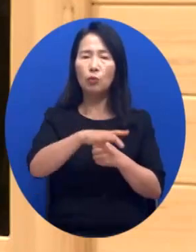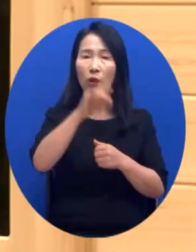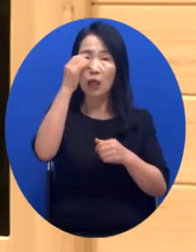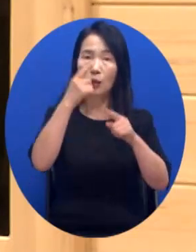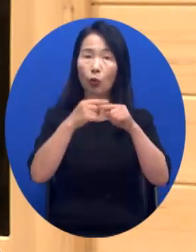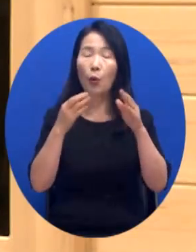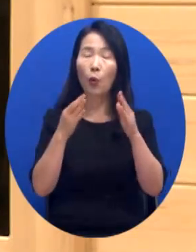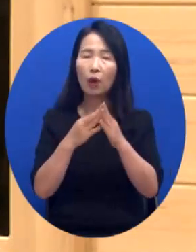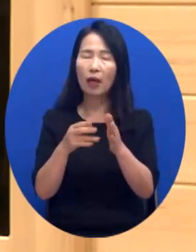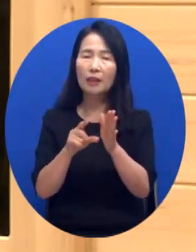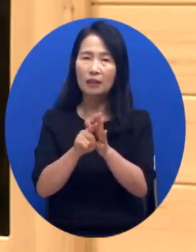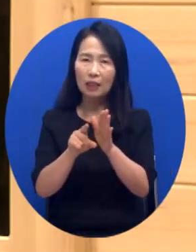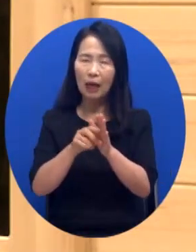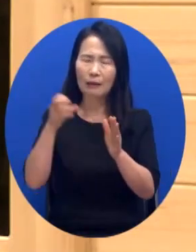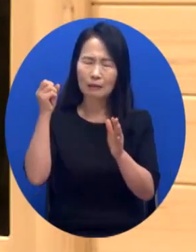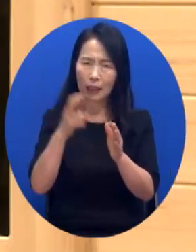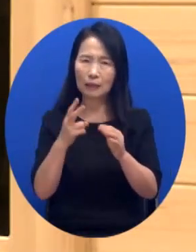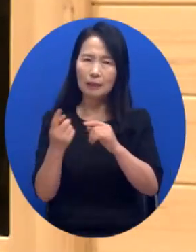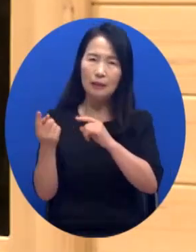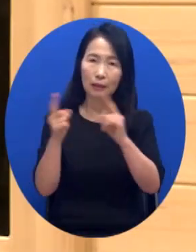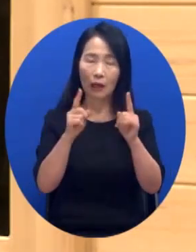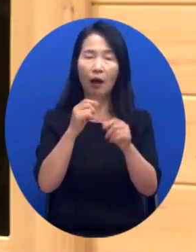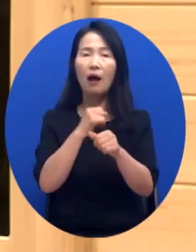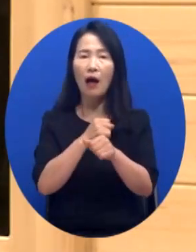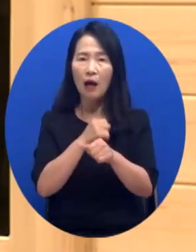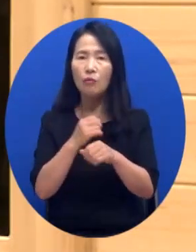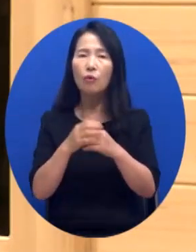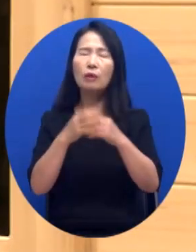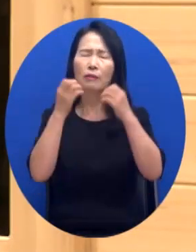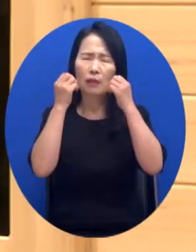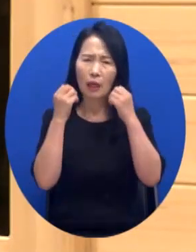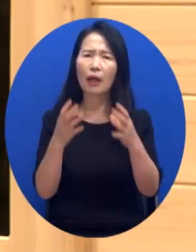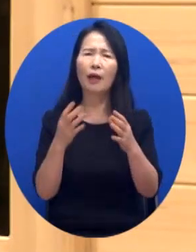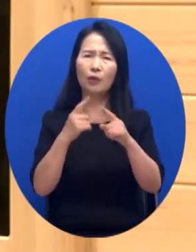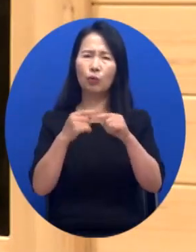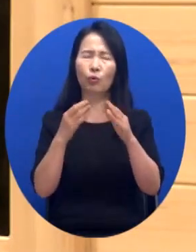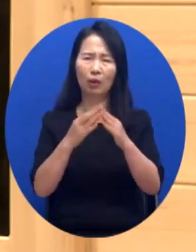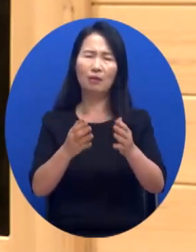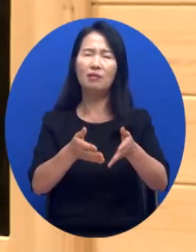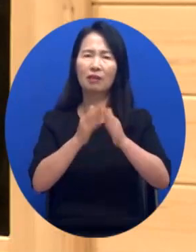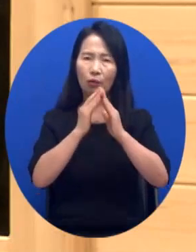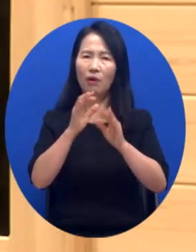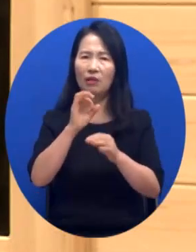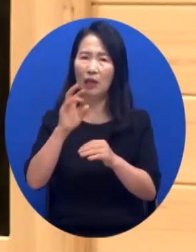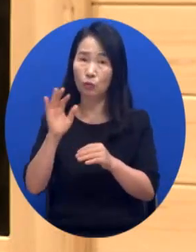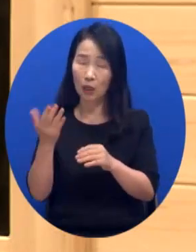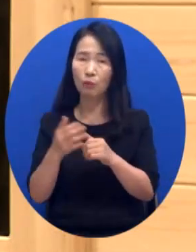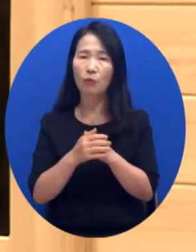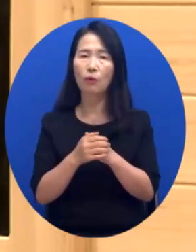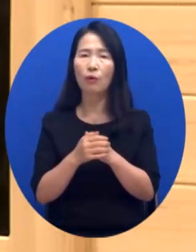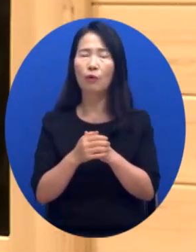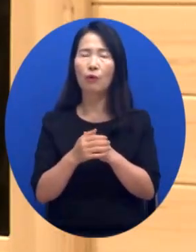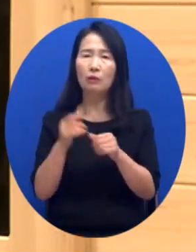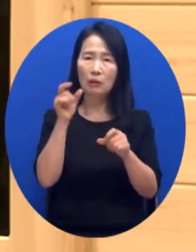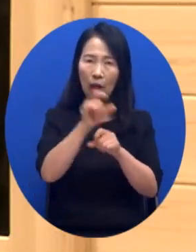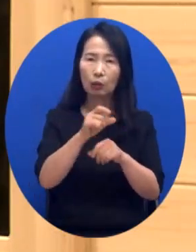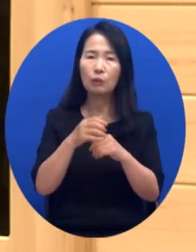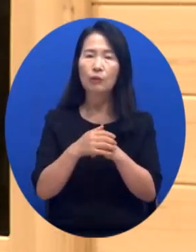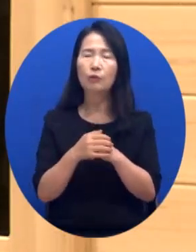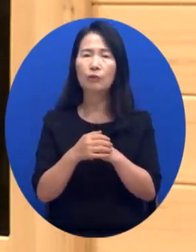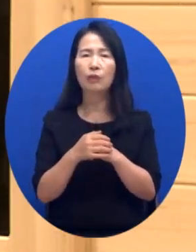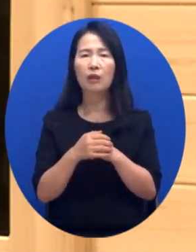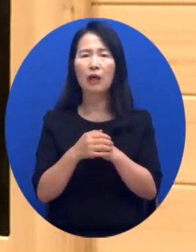신앙을 다시 리셋하고 그다음에 새로운 교회를 다시 세우며 그리고 또 더더구나 이제